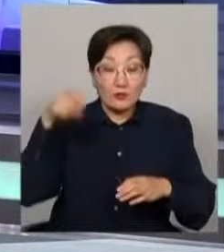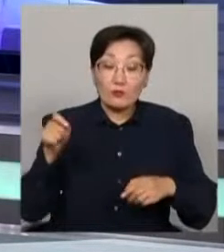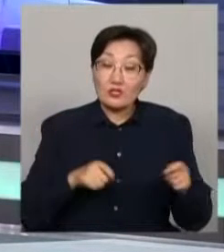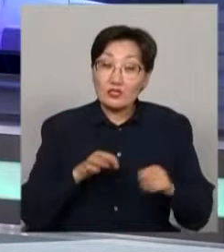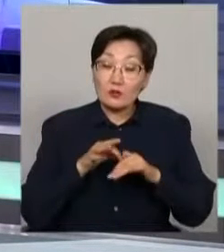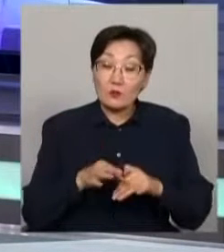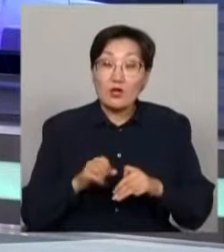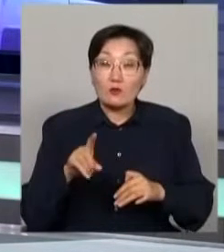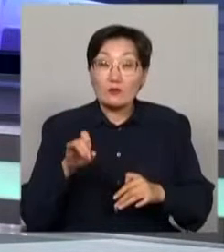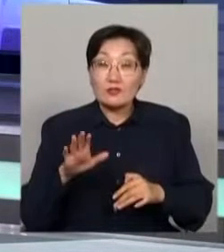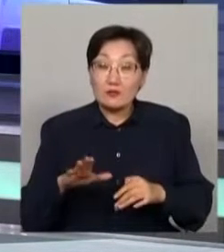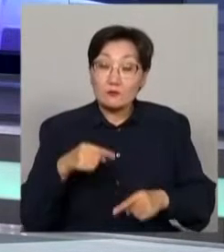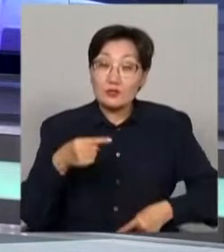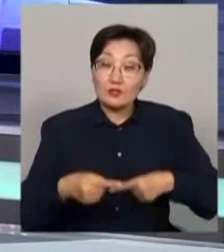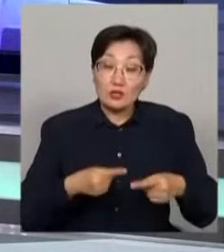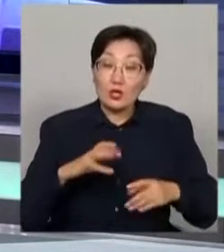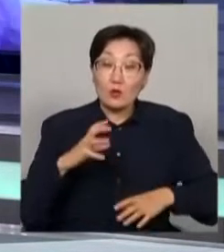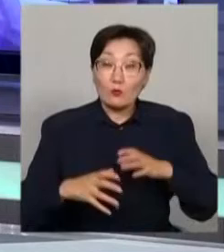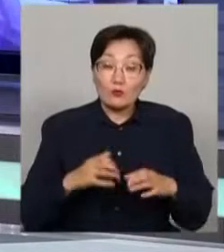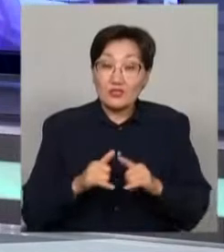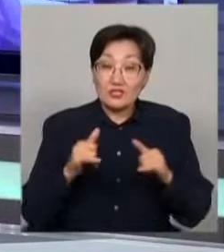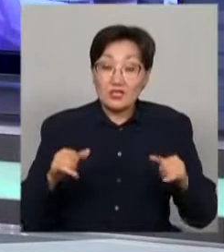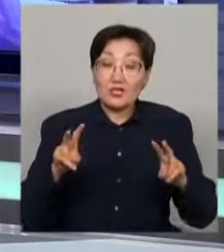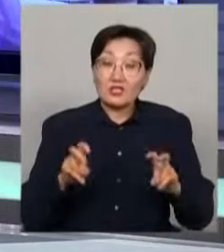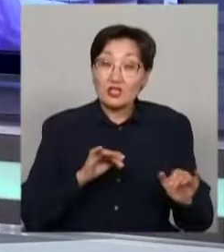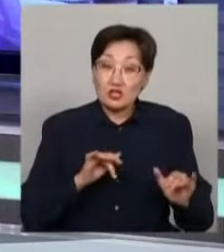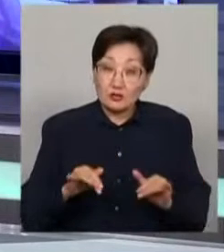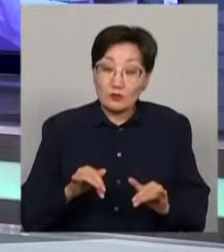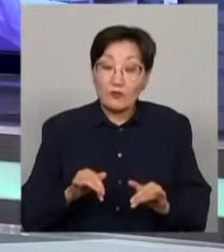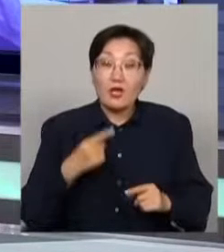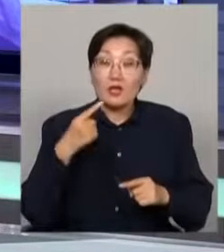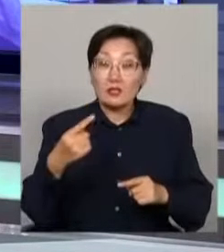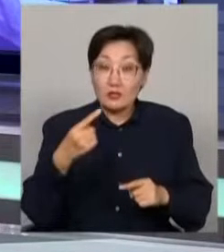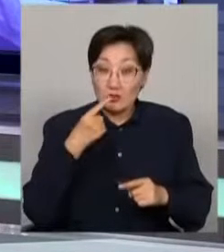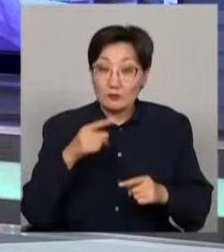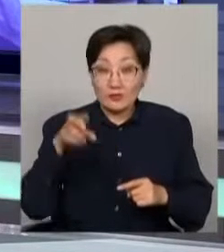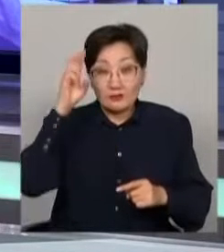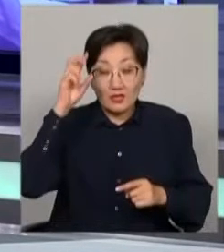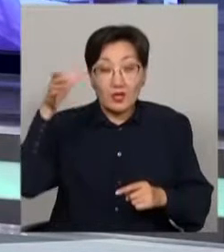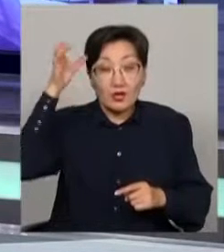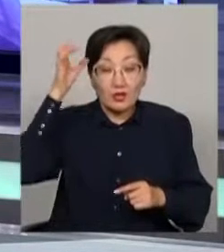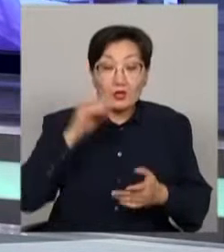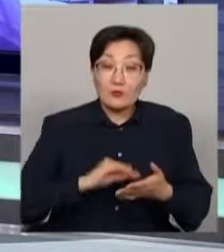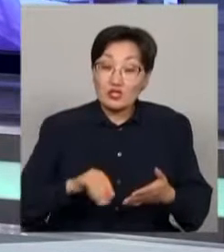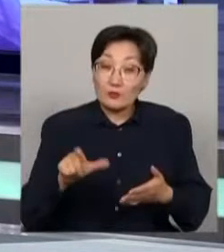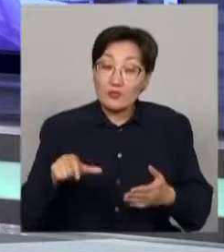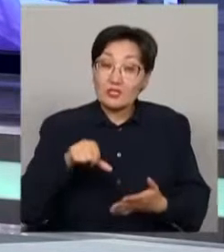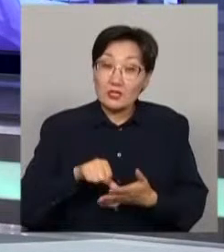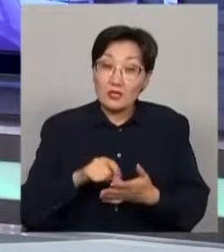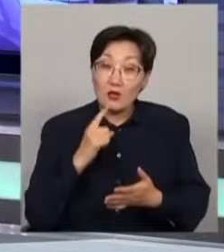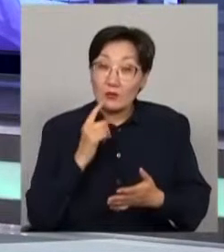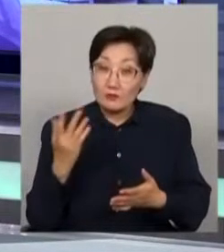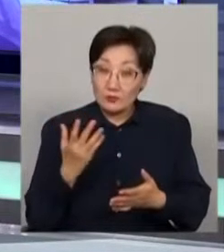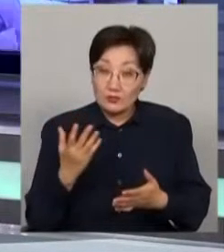өтті. Әуезов мұрасы және әлемдік өркениет деп аталған іс-шараға алыс жақын шетелдерден ғалымдар мен жазушылар қатысып баяндама